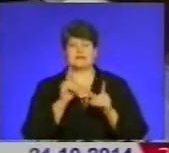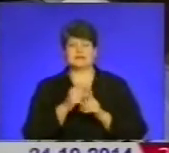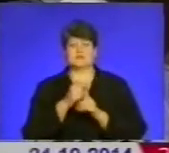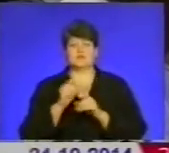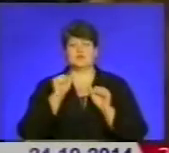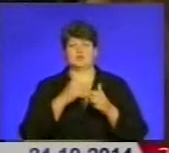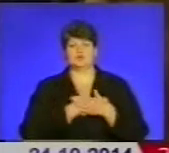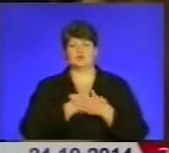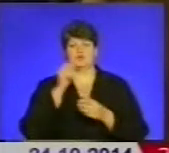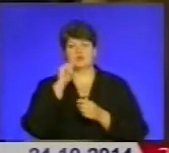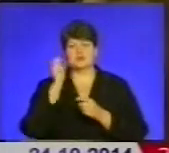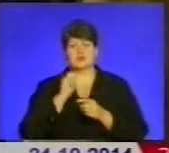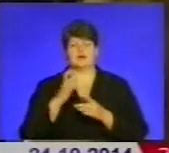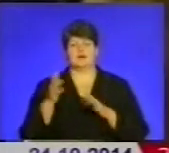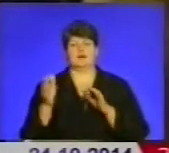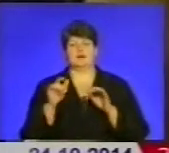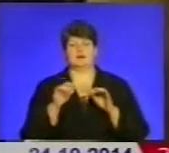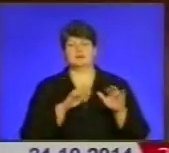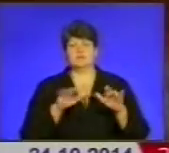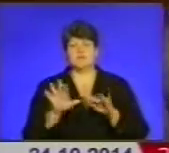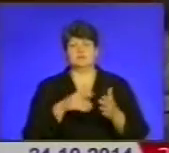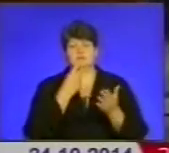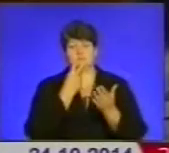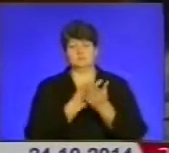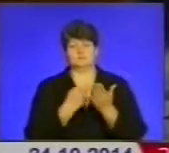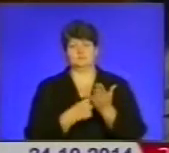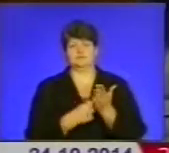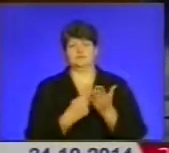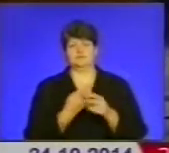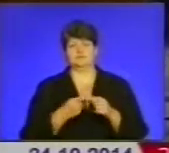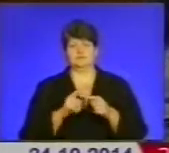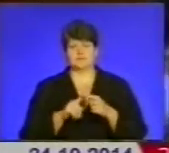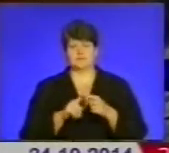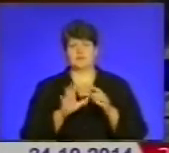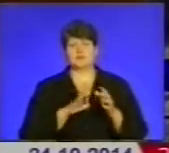любити свою країну, а й вчинками доводити це. Ми там перебували трошки більше місяця,